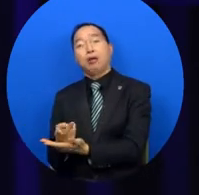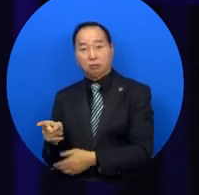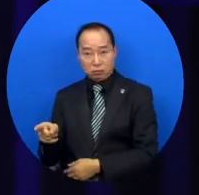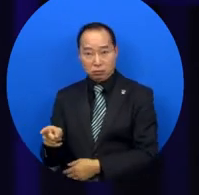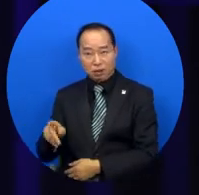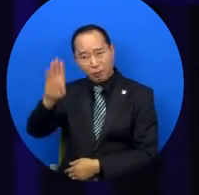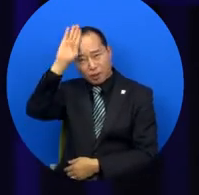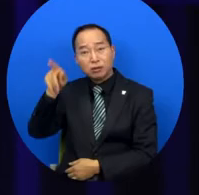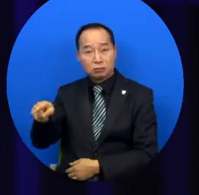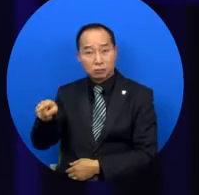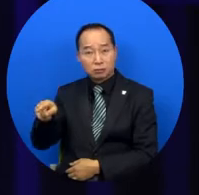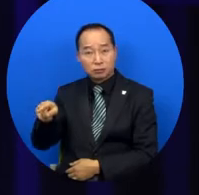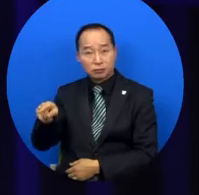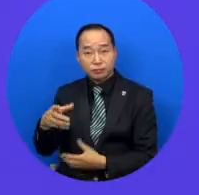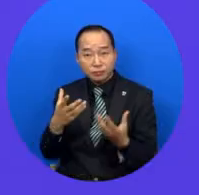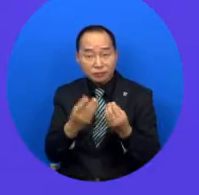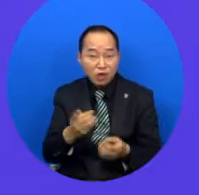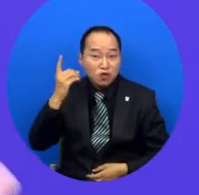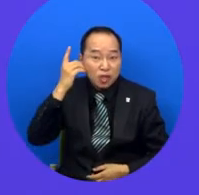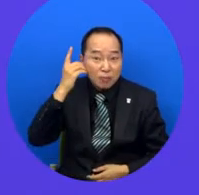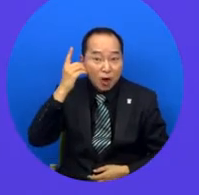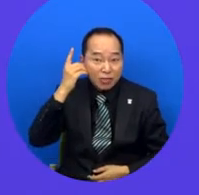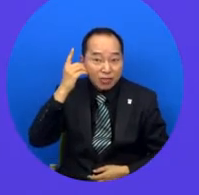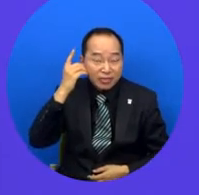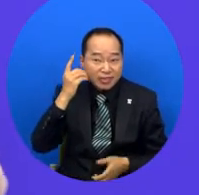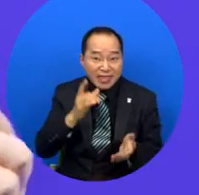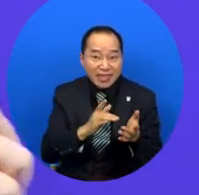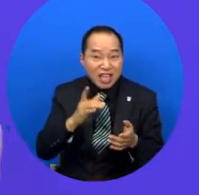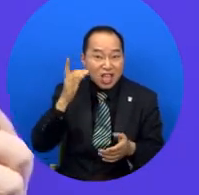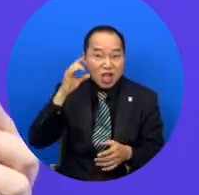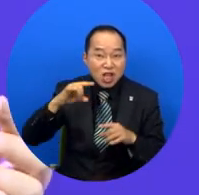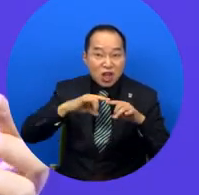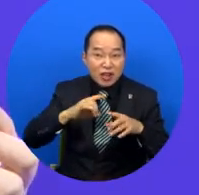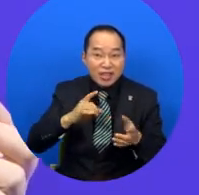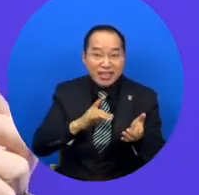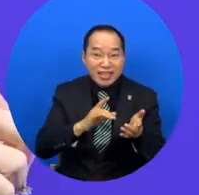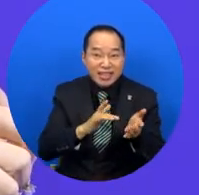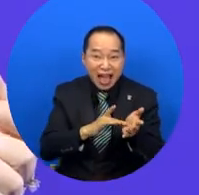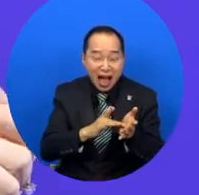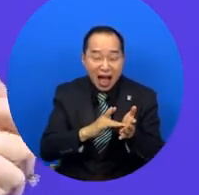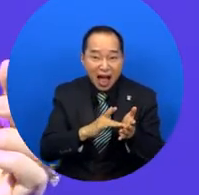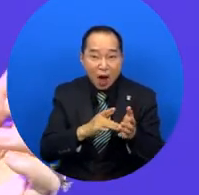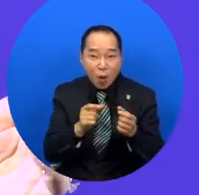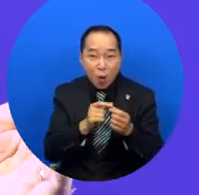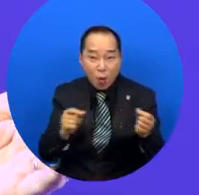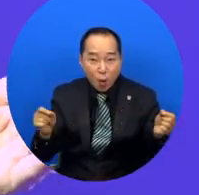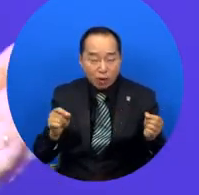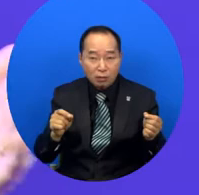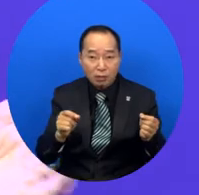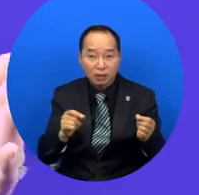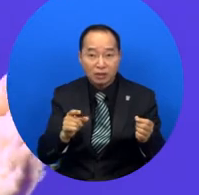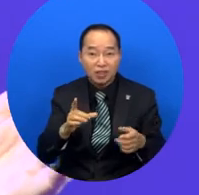그러니까 비정상적인 피로죠. 휴대폰 오래되면 배터리 막 가잖아요. 그럼 얘가 이게 충전도 잘 안 되면서